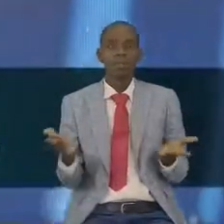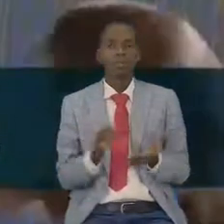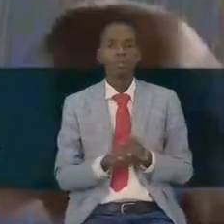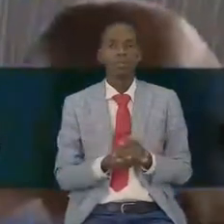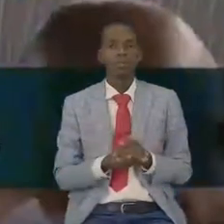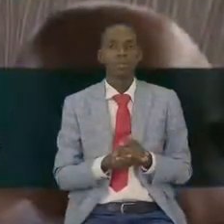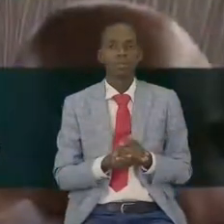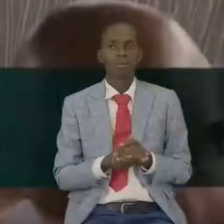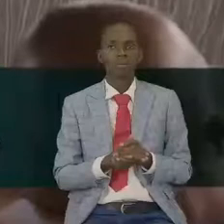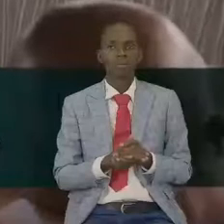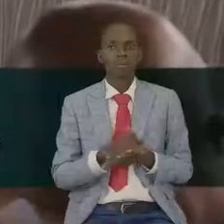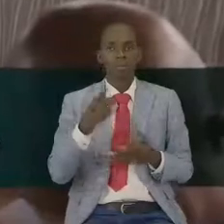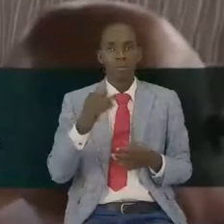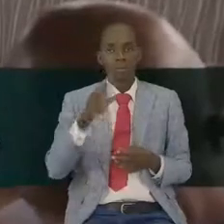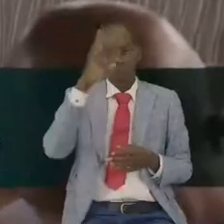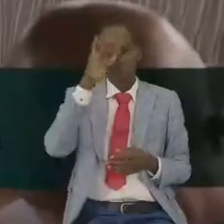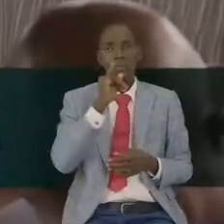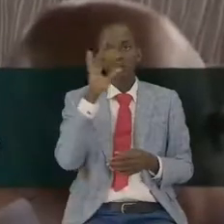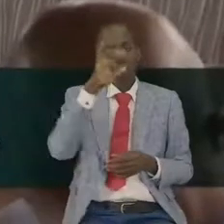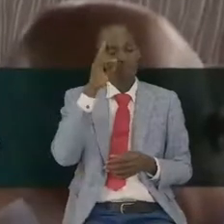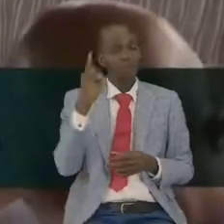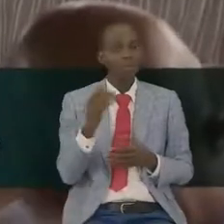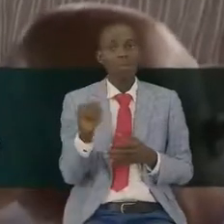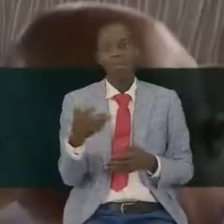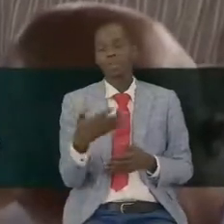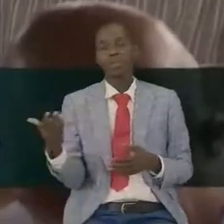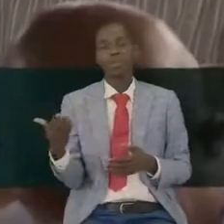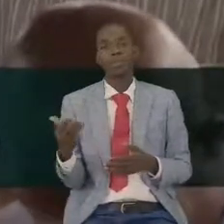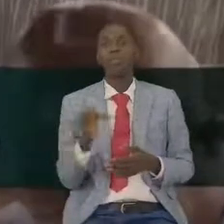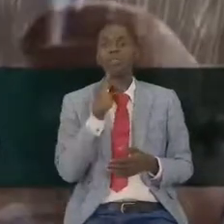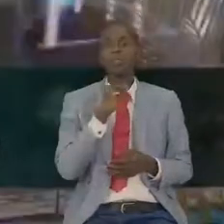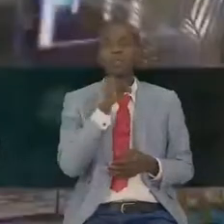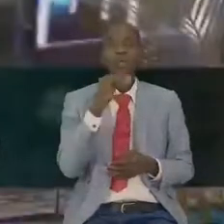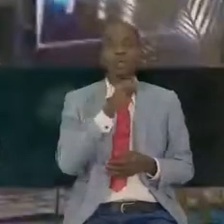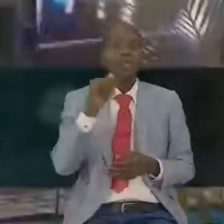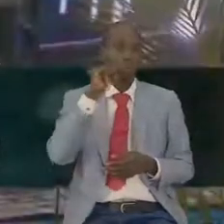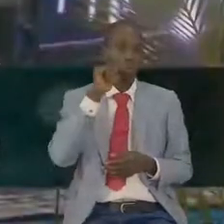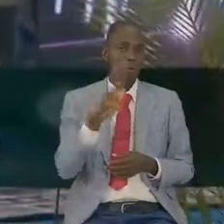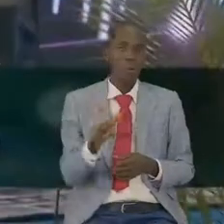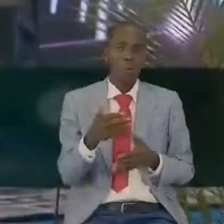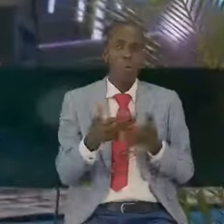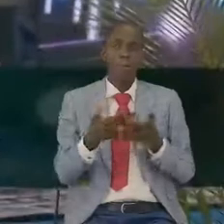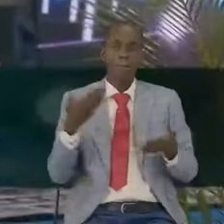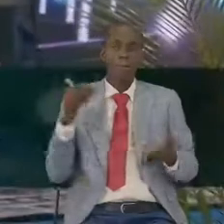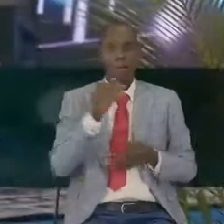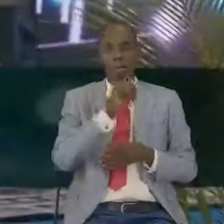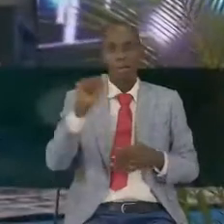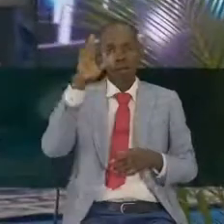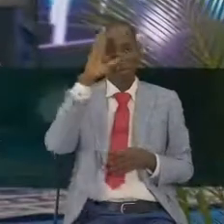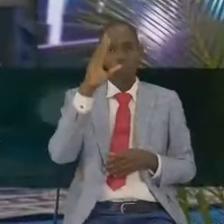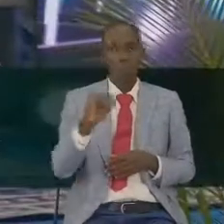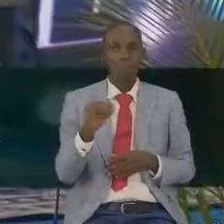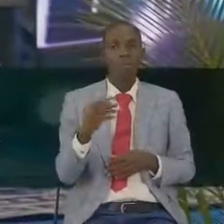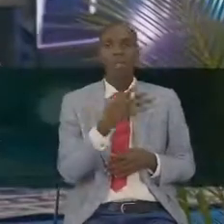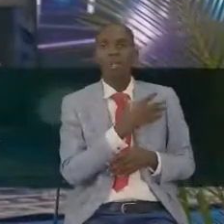Bible, c'est la convoitise. Il cherche autre chose. Ce n'est pas une femme devant un homme.